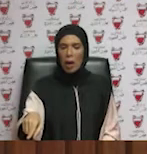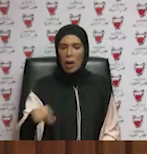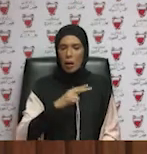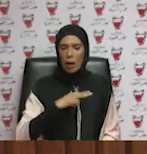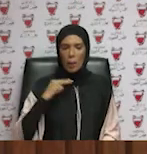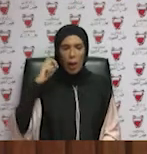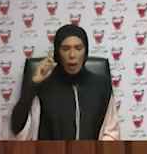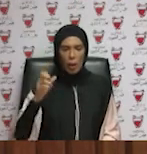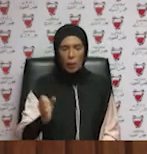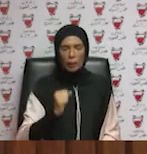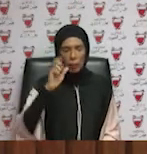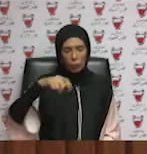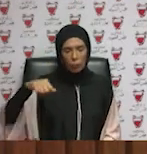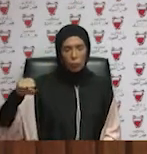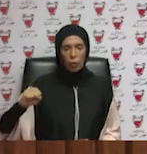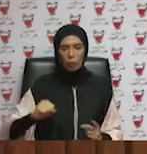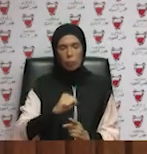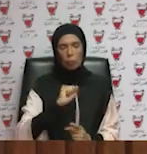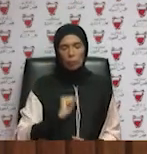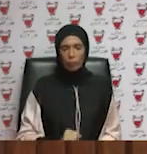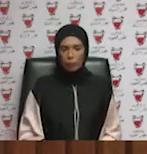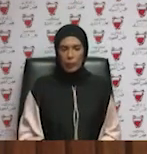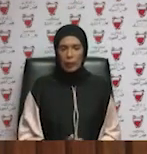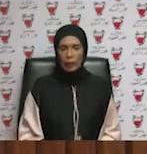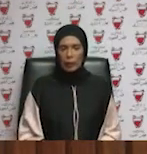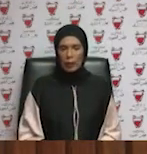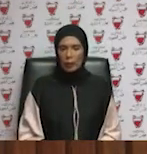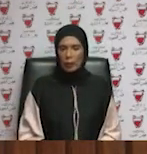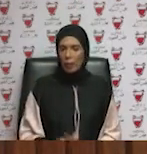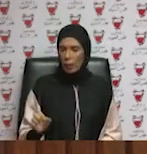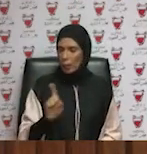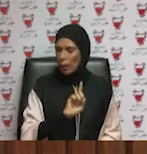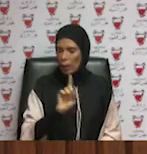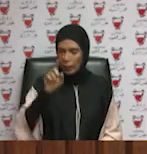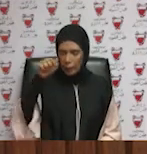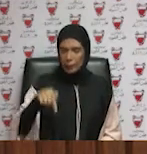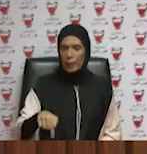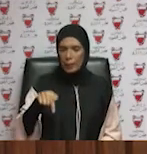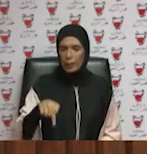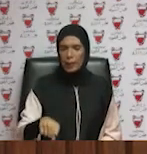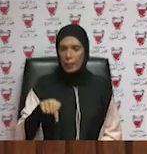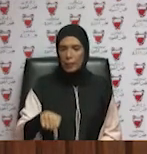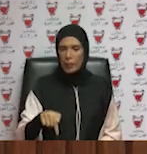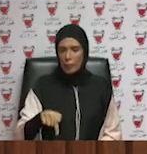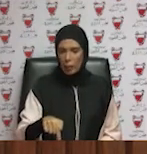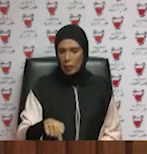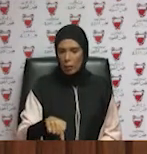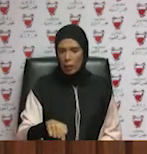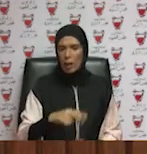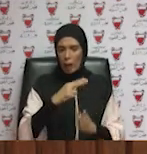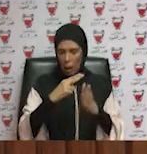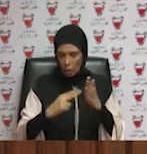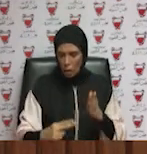بأخذ رأي الجهات المختصة الأخرى، فليس لنا إلا أن نتمسك